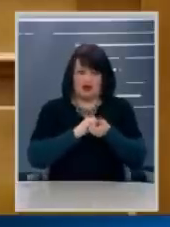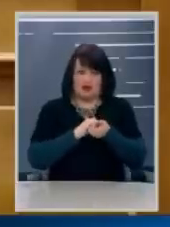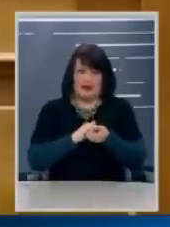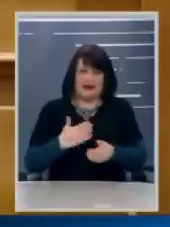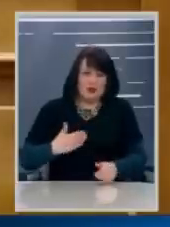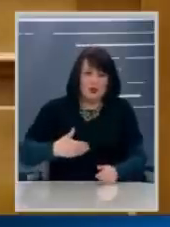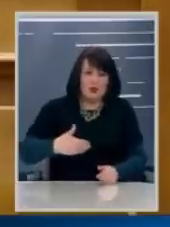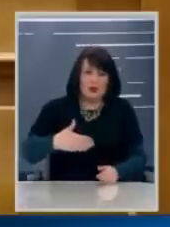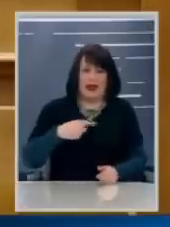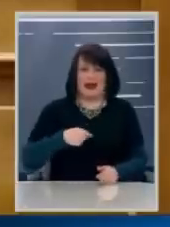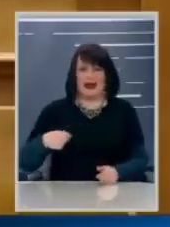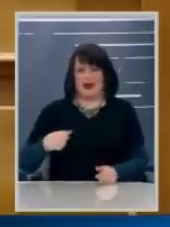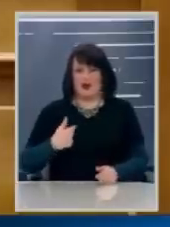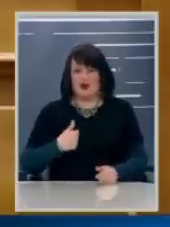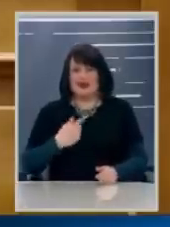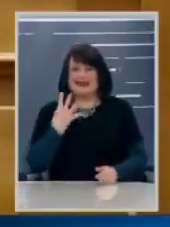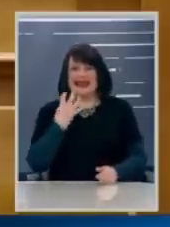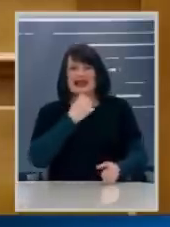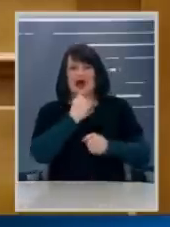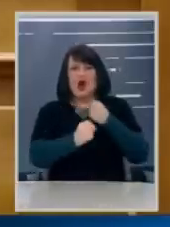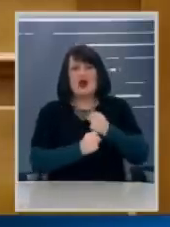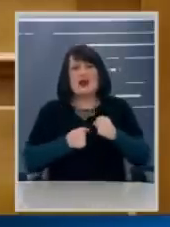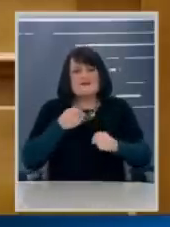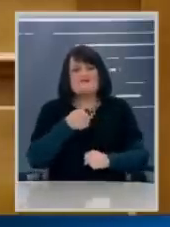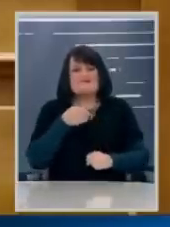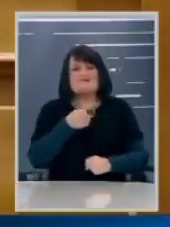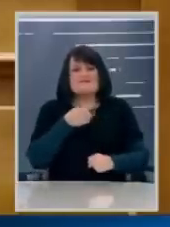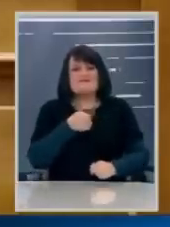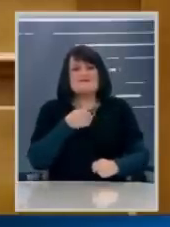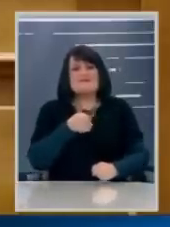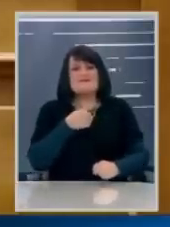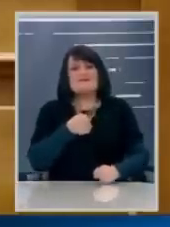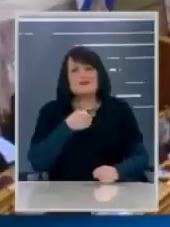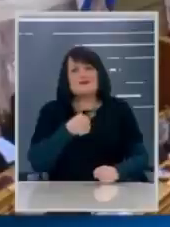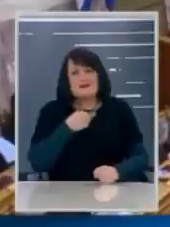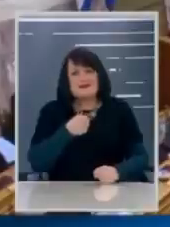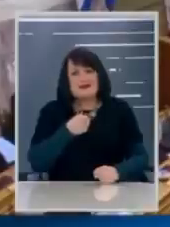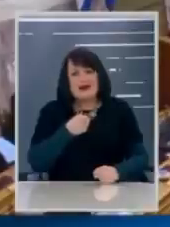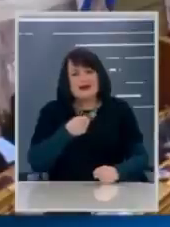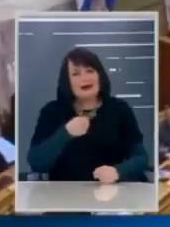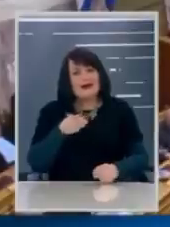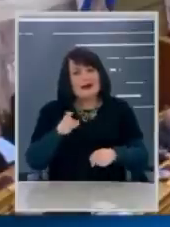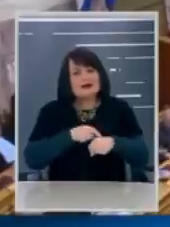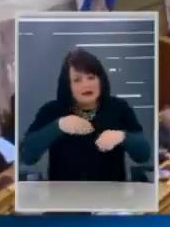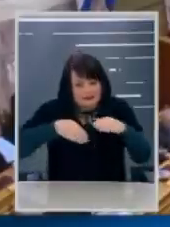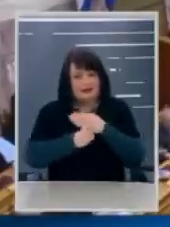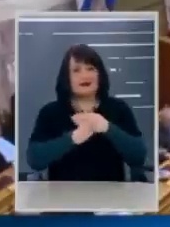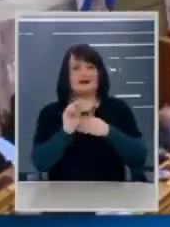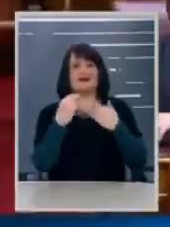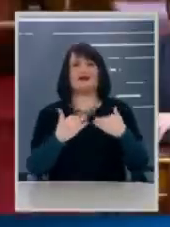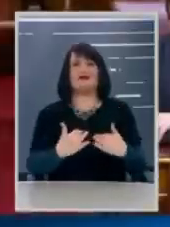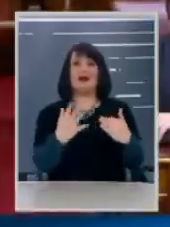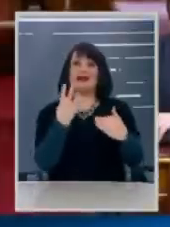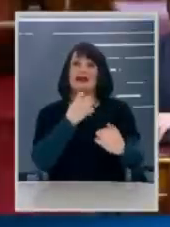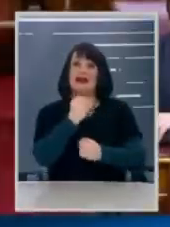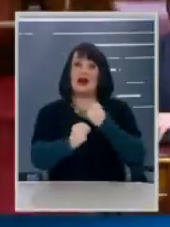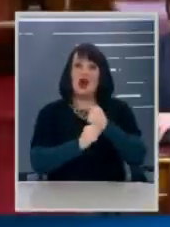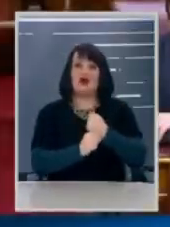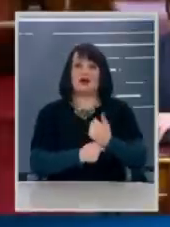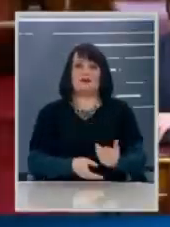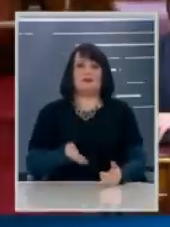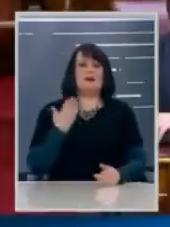να μπει στη Βουλή εξαιτίας της λογικής της χαμένης ψήφου. Ο άλλος, όπου γίναγα, μου